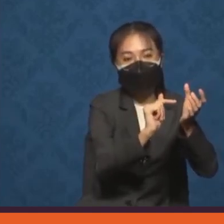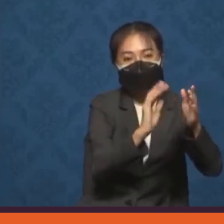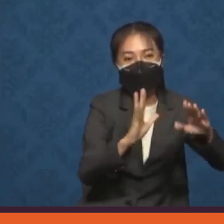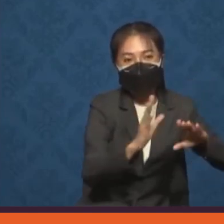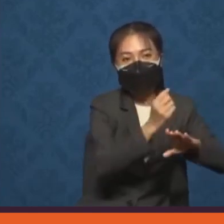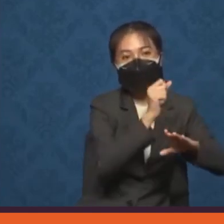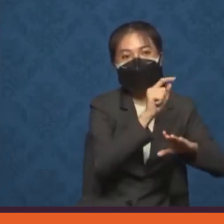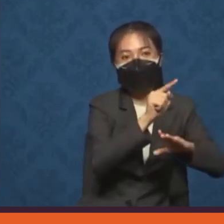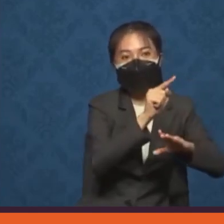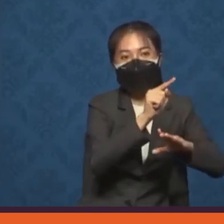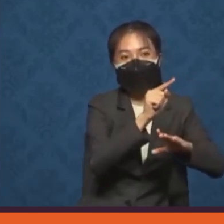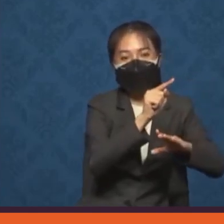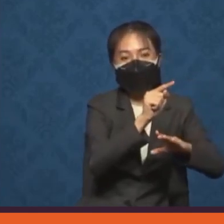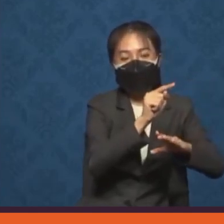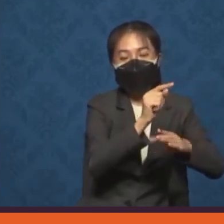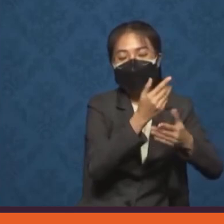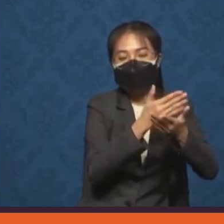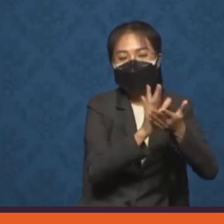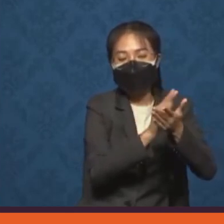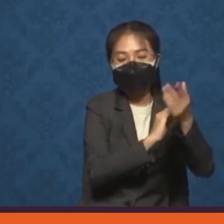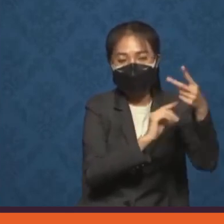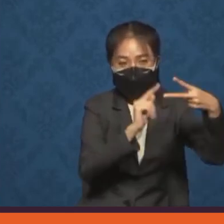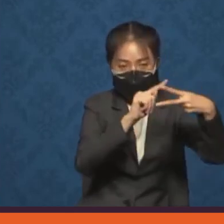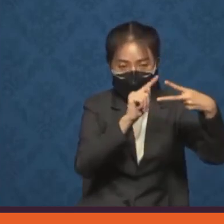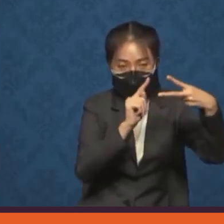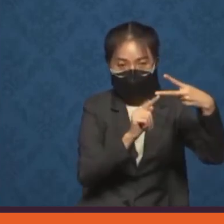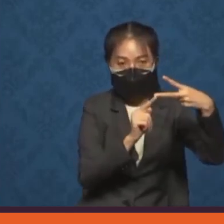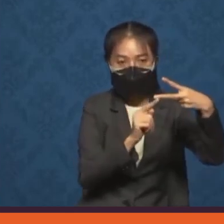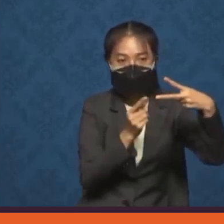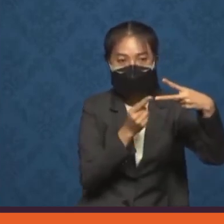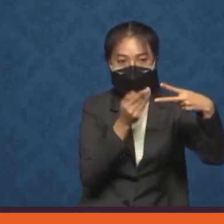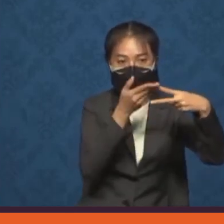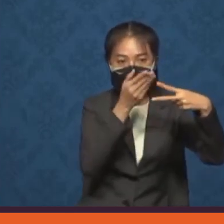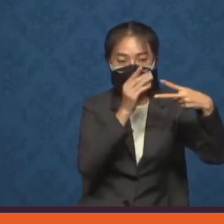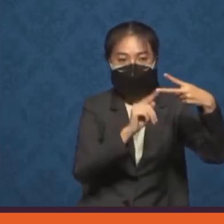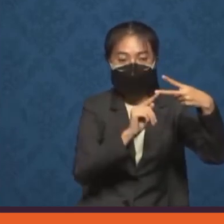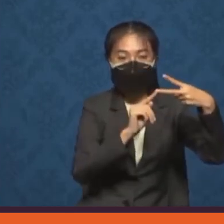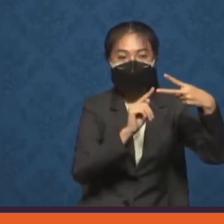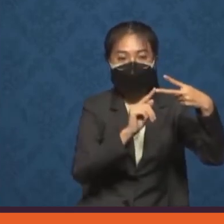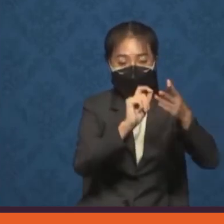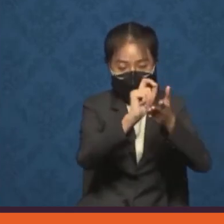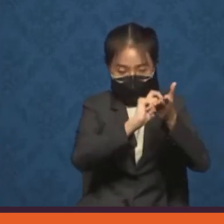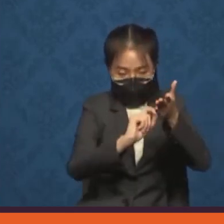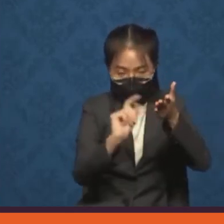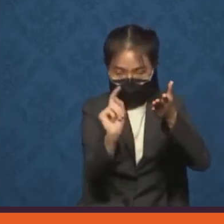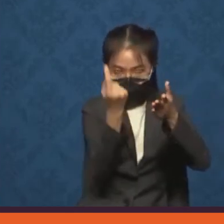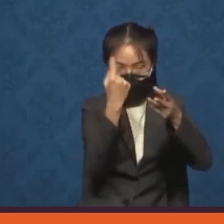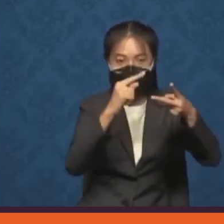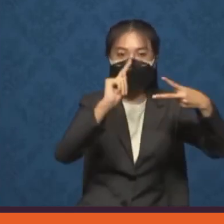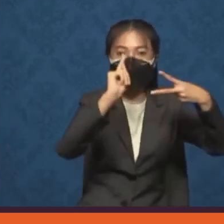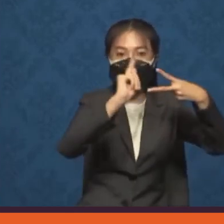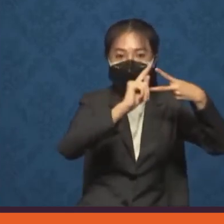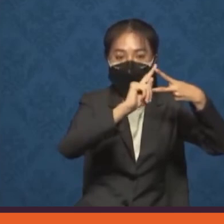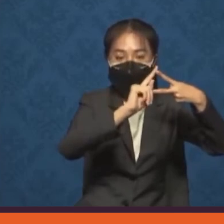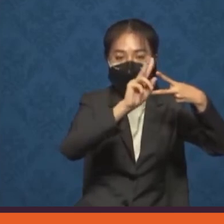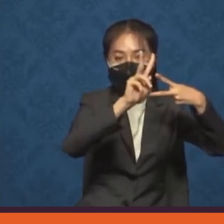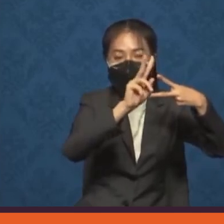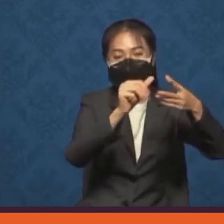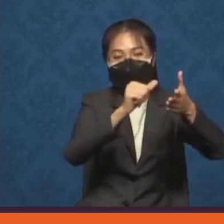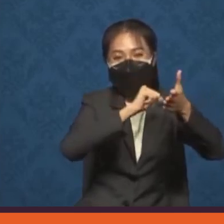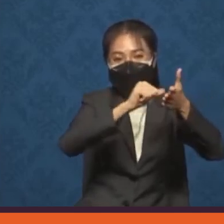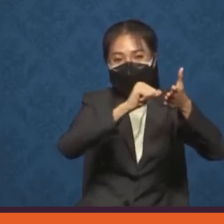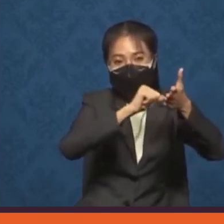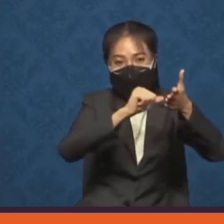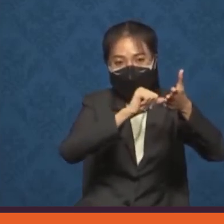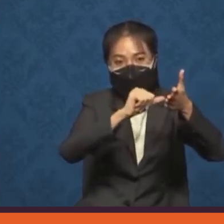รมนูญซึ่งมันมี2ระดับระดับแรกต้นกำเนิดคือเขียนใหม่ทั้งฉบับกับลำดับที่2คือเข้าไปแก้ดังนั้นอำนาจสถาปน